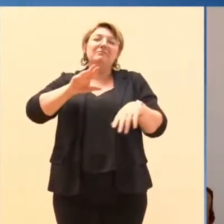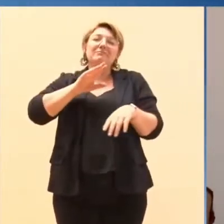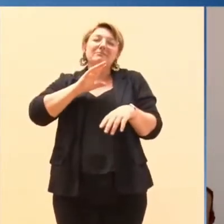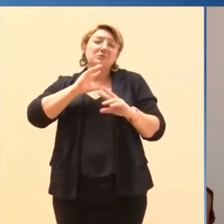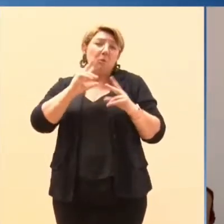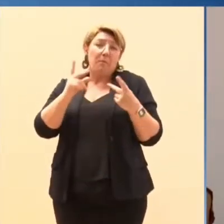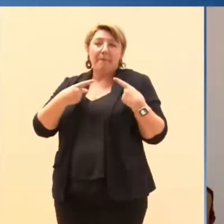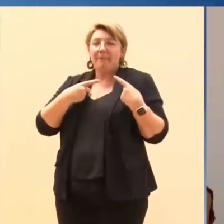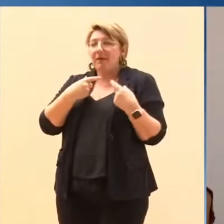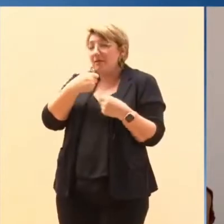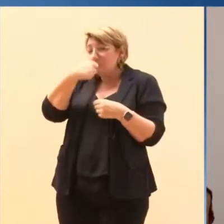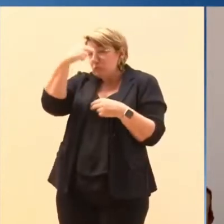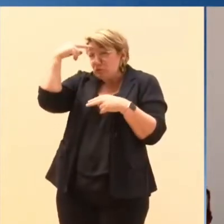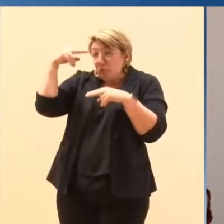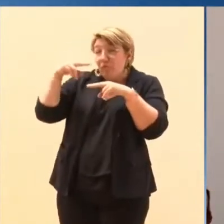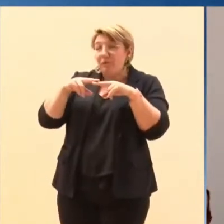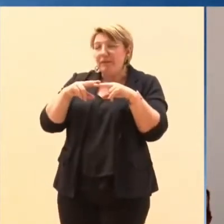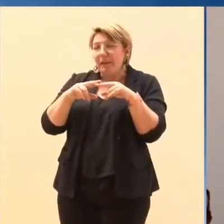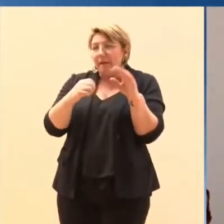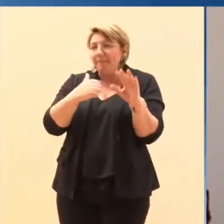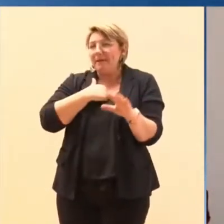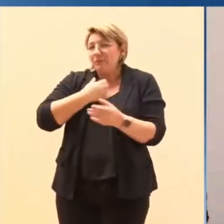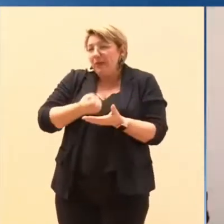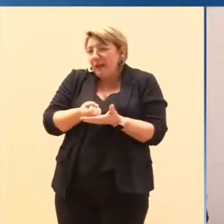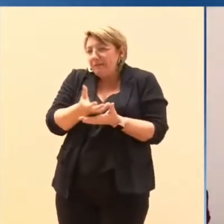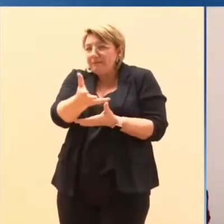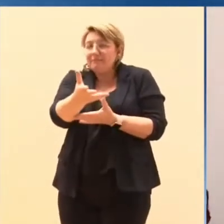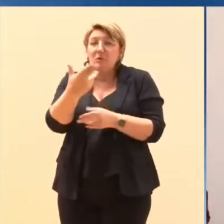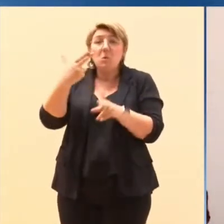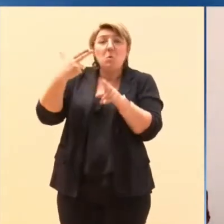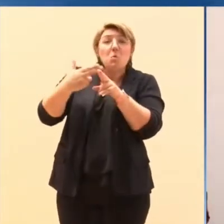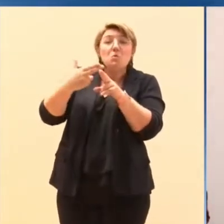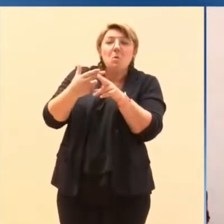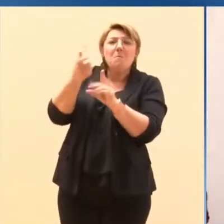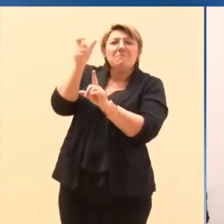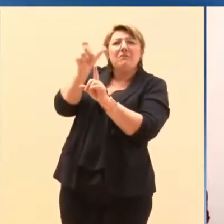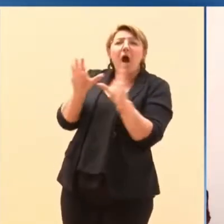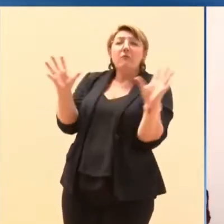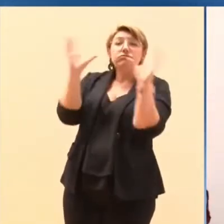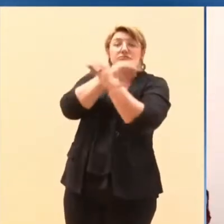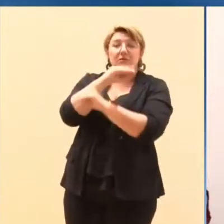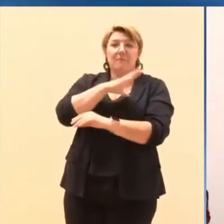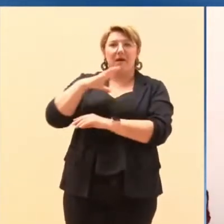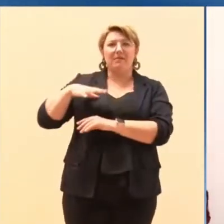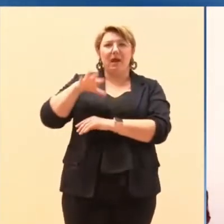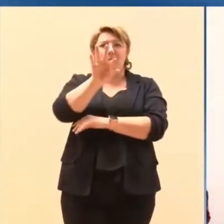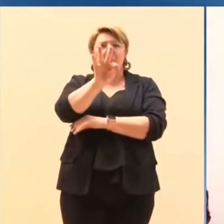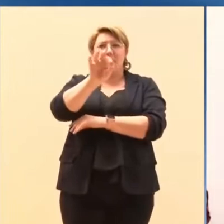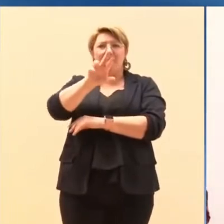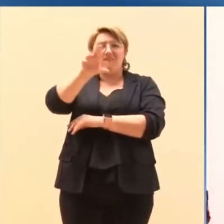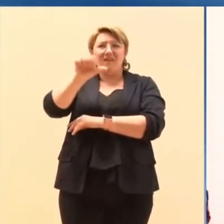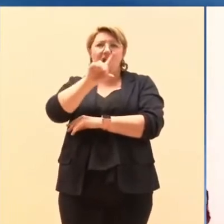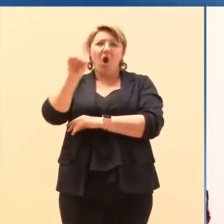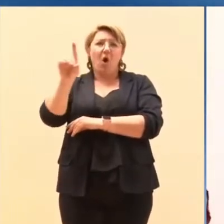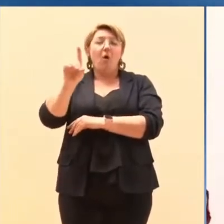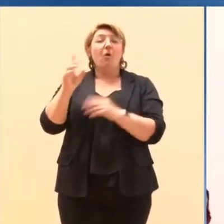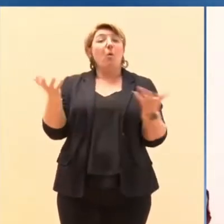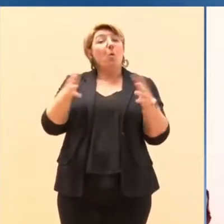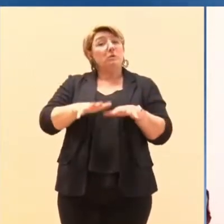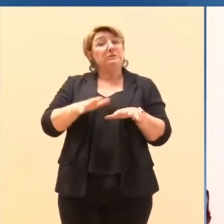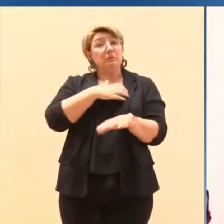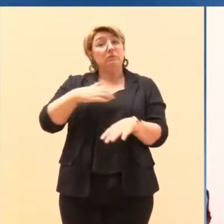me permettant de faire surgir un nom oublié, celui de Suzanne Ferrand, la doyenne du conseil municipal,